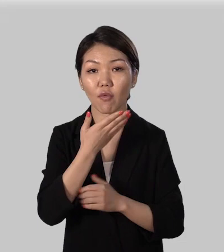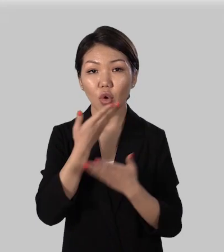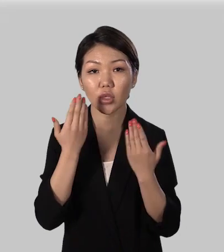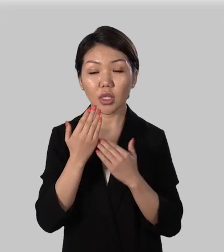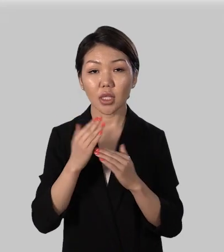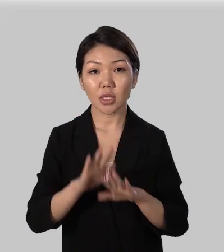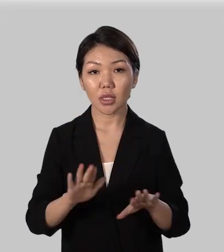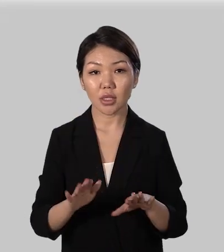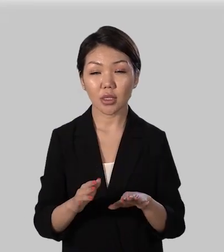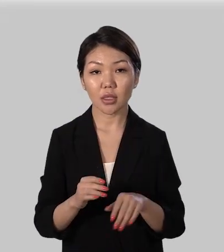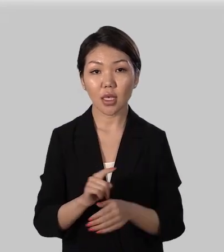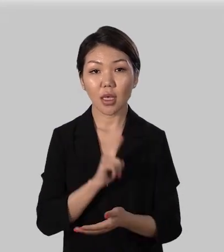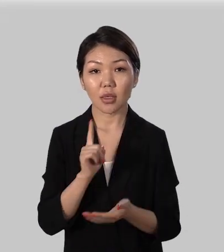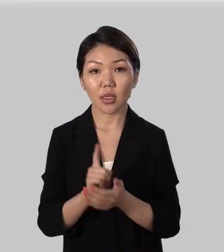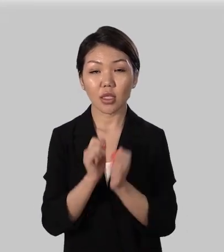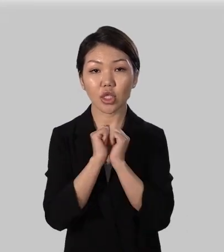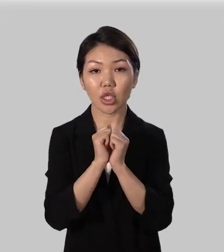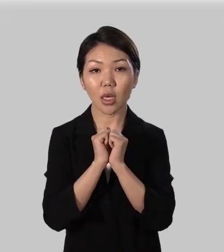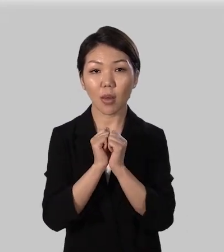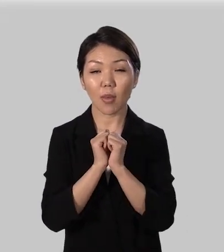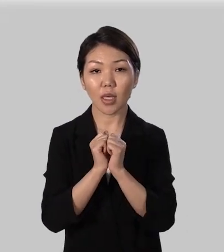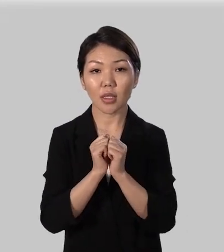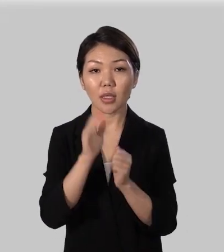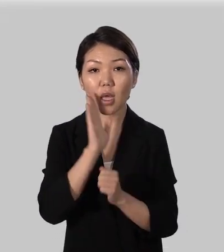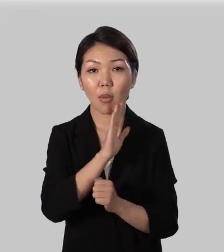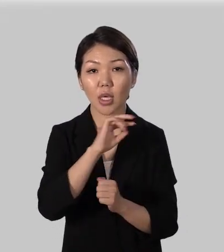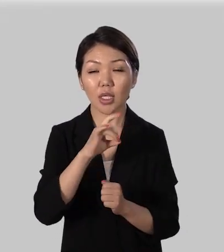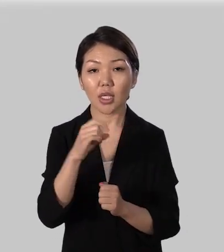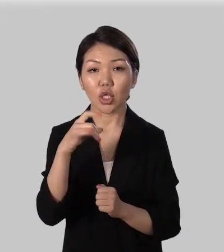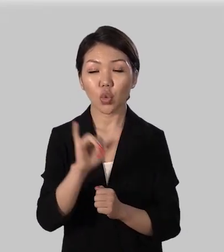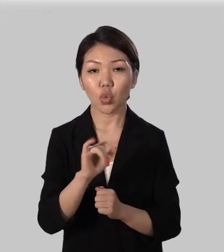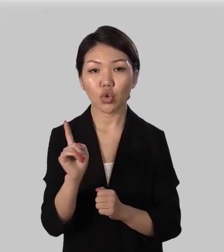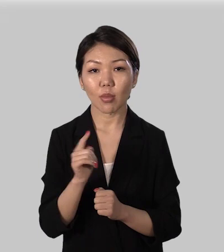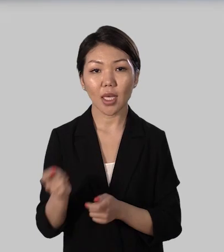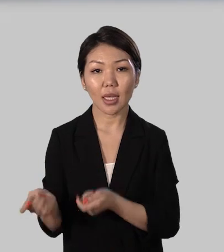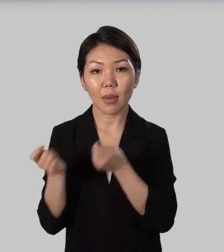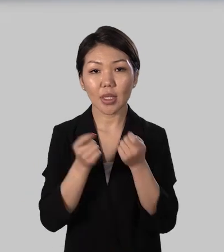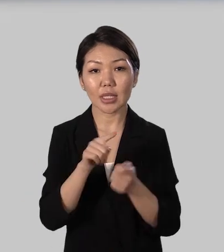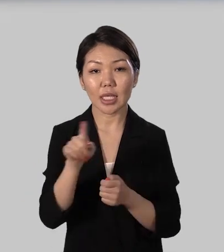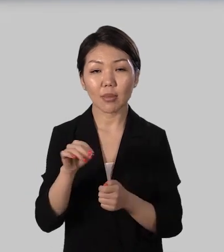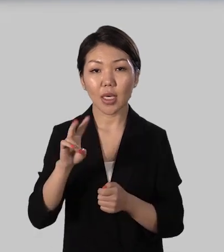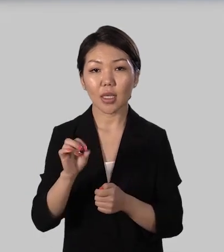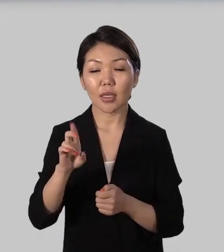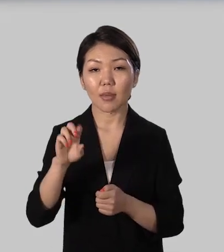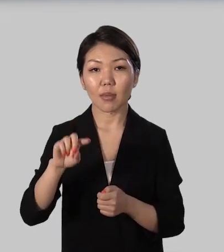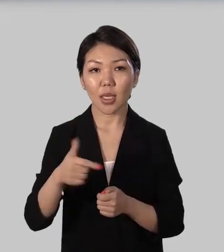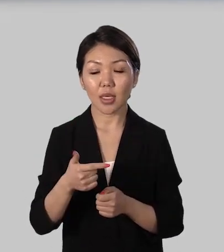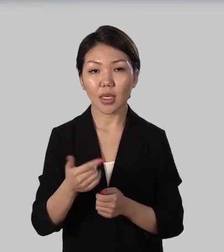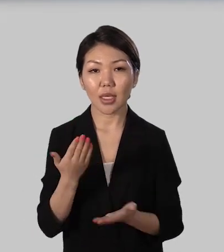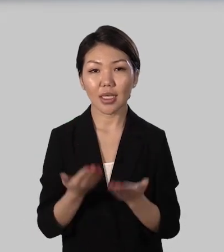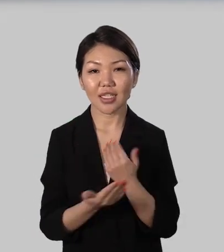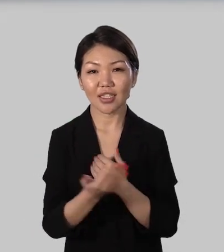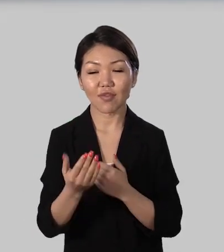должны молить рогатой мать олейникова чтобы она принесла им колыбель если вы еще не читали